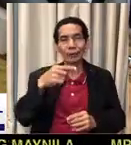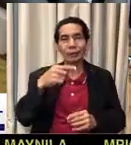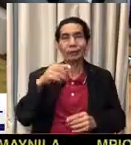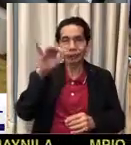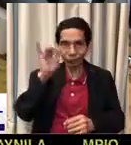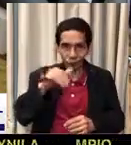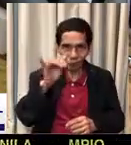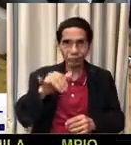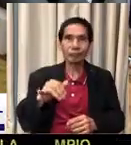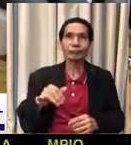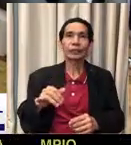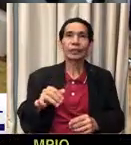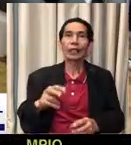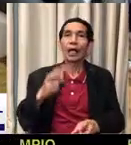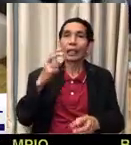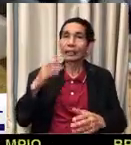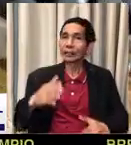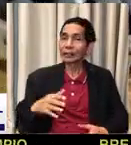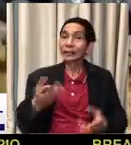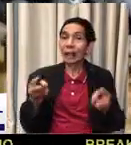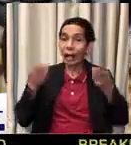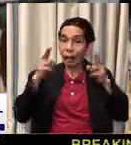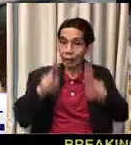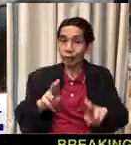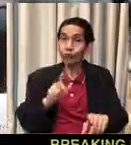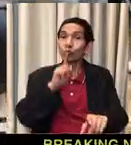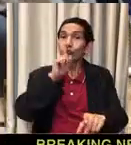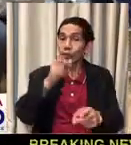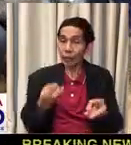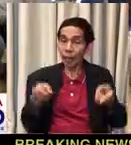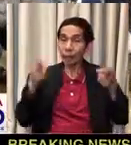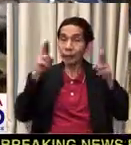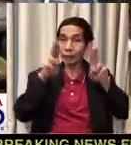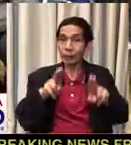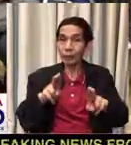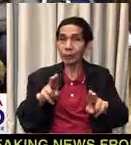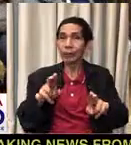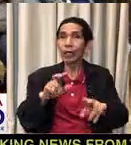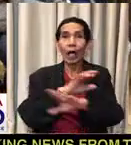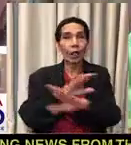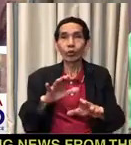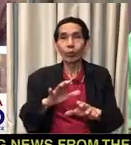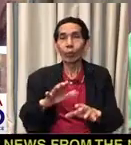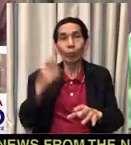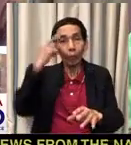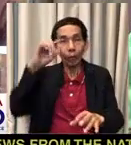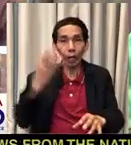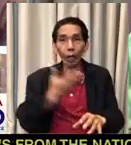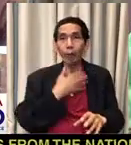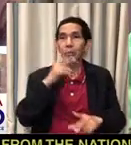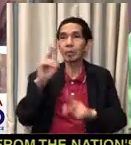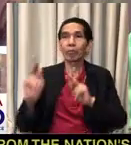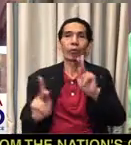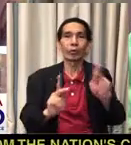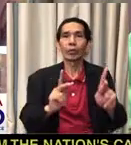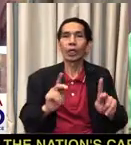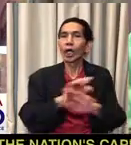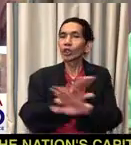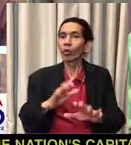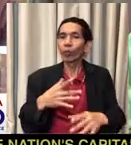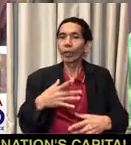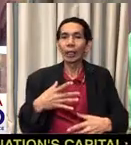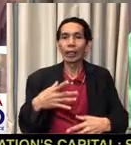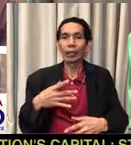Oh. Yes. It's happening. It's really happening. And I don't want this for our people. I don't like